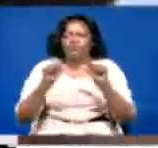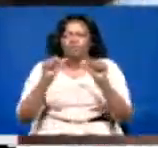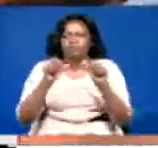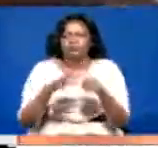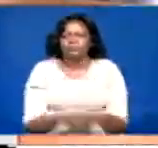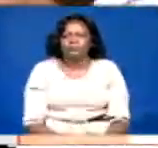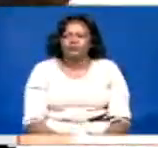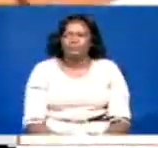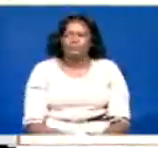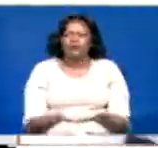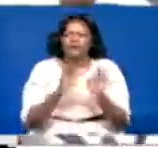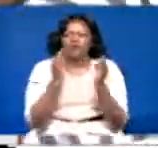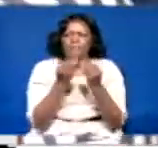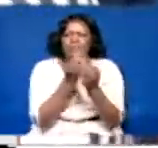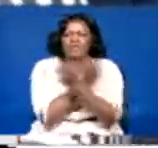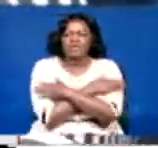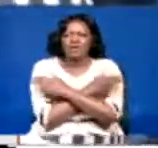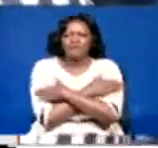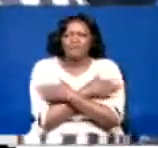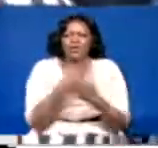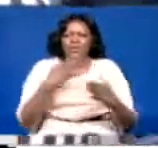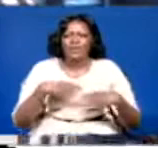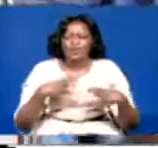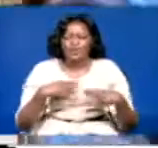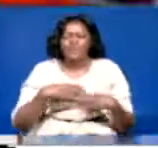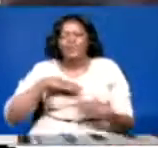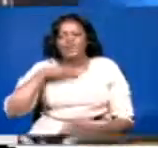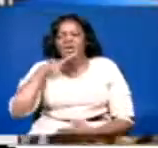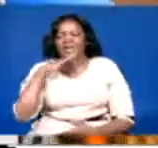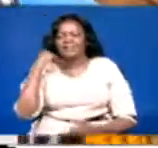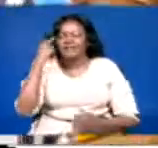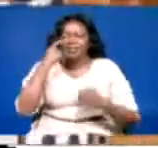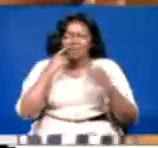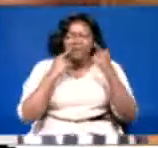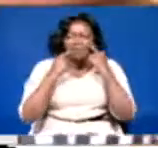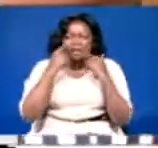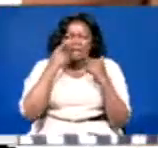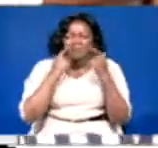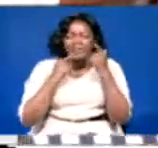Familia na marafiki wa marehemu walibubujikwa na machozi.